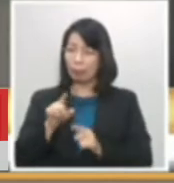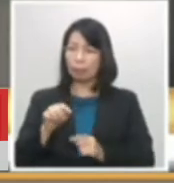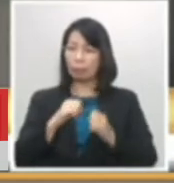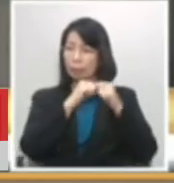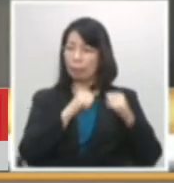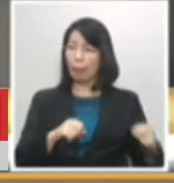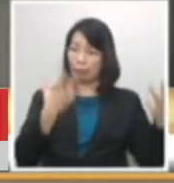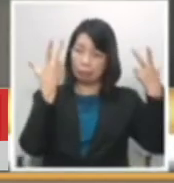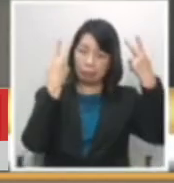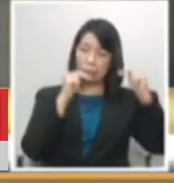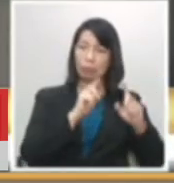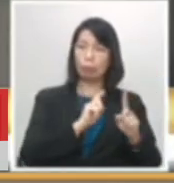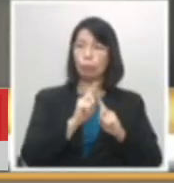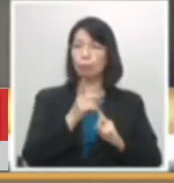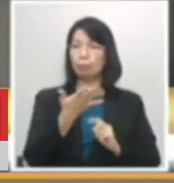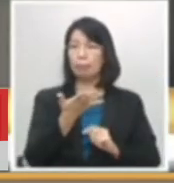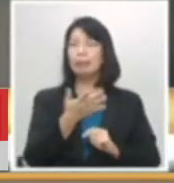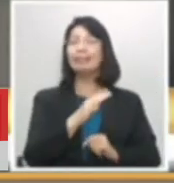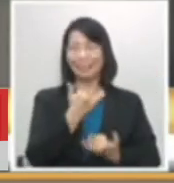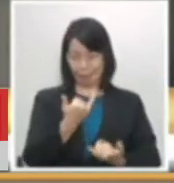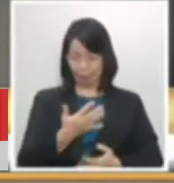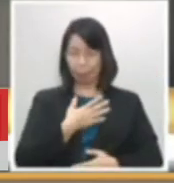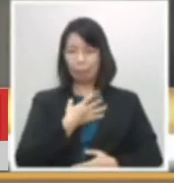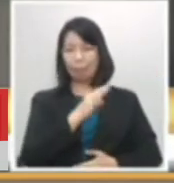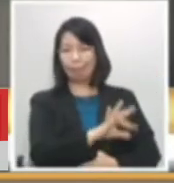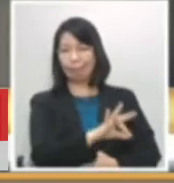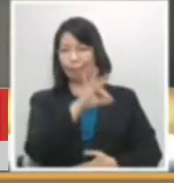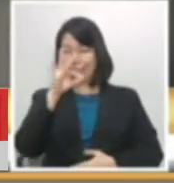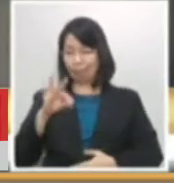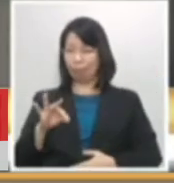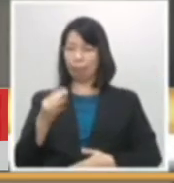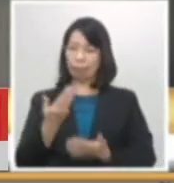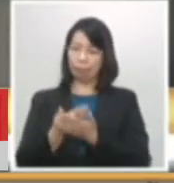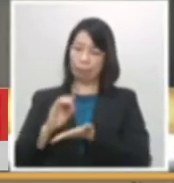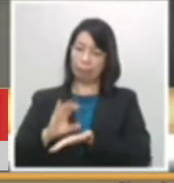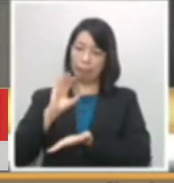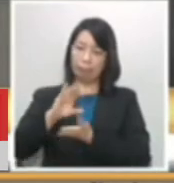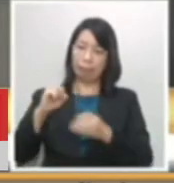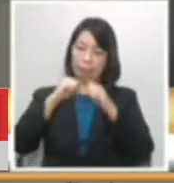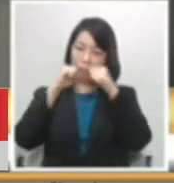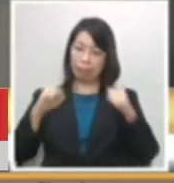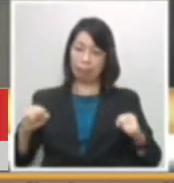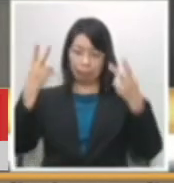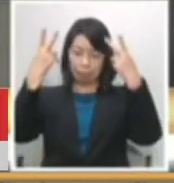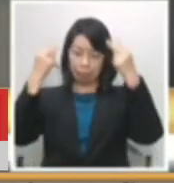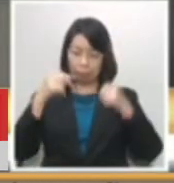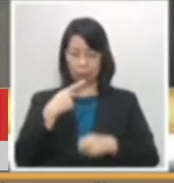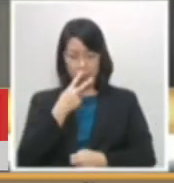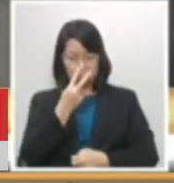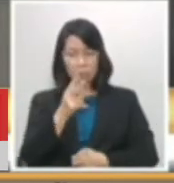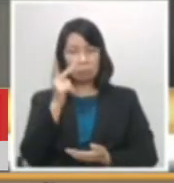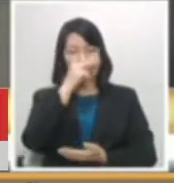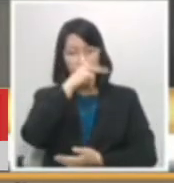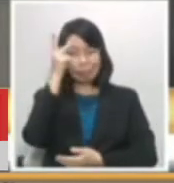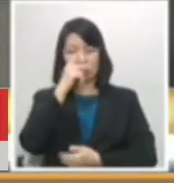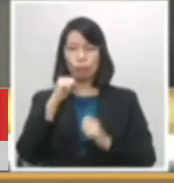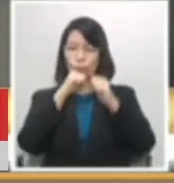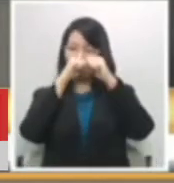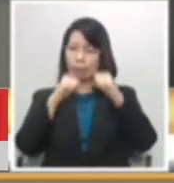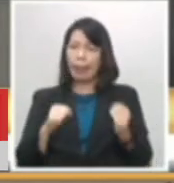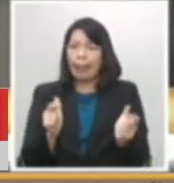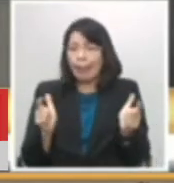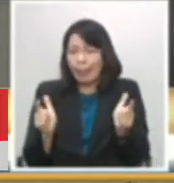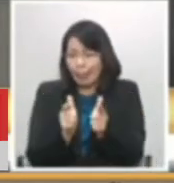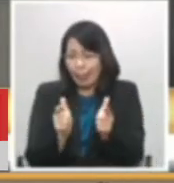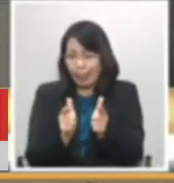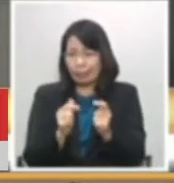าอภิปรายในเรื่องงบประมาณแล้วก็เป็นเรื่องแปลกเป็นหน่วยงานเล็กๆนี่แหละสำนัก